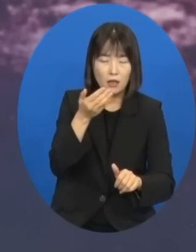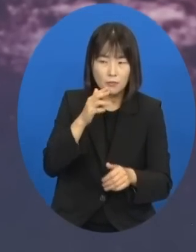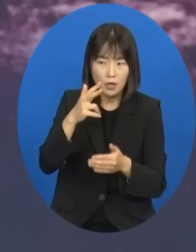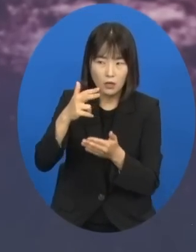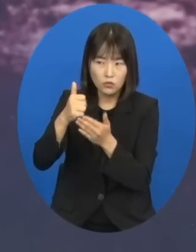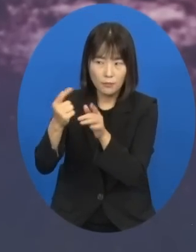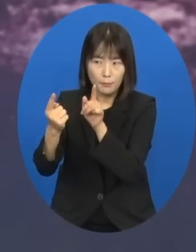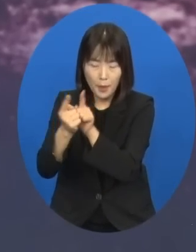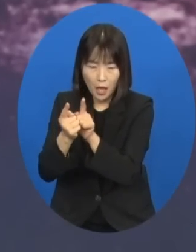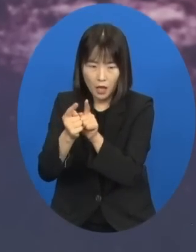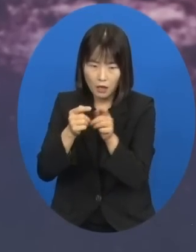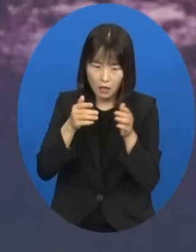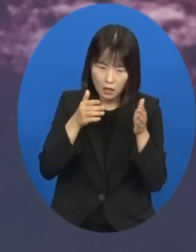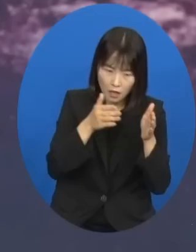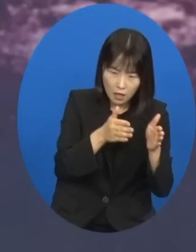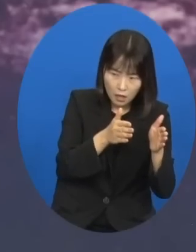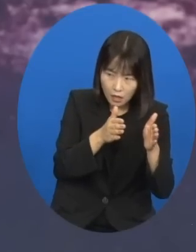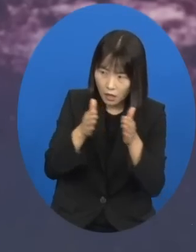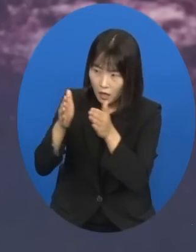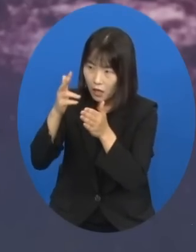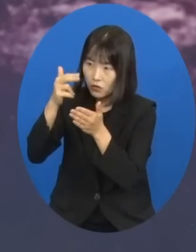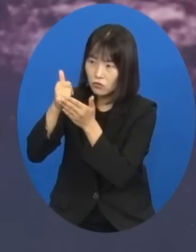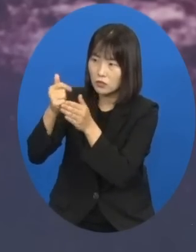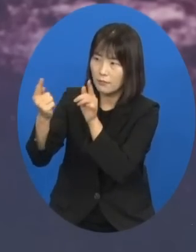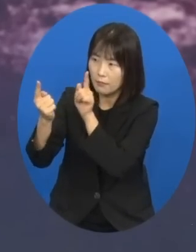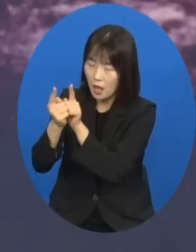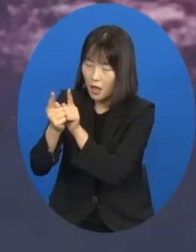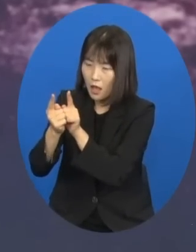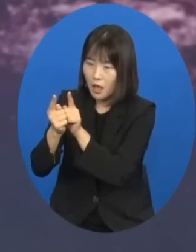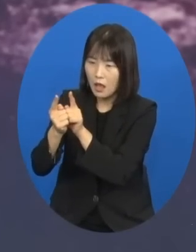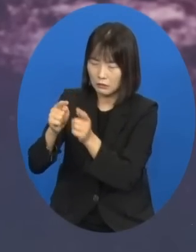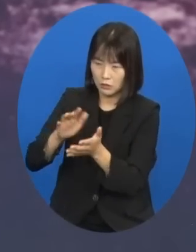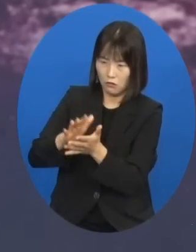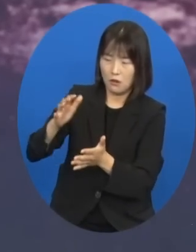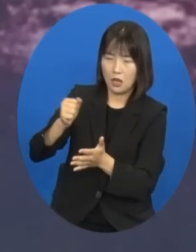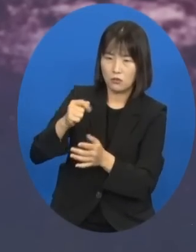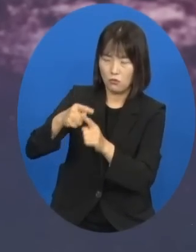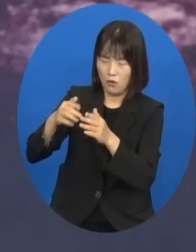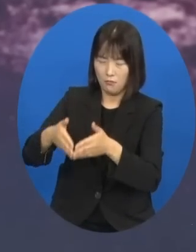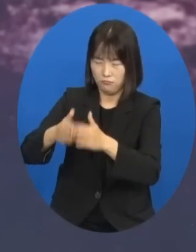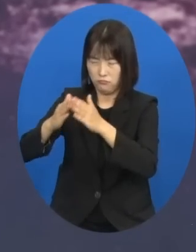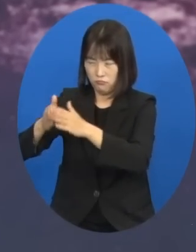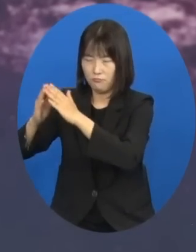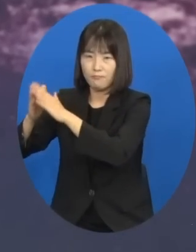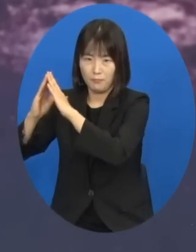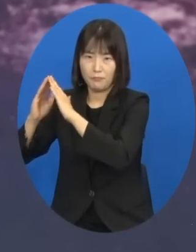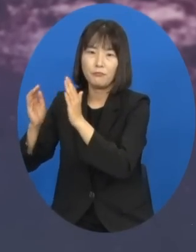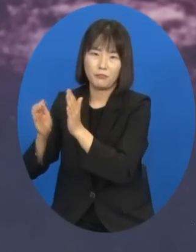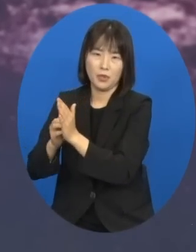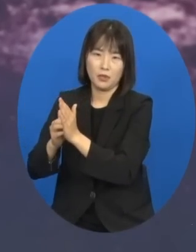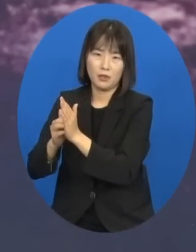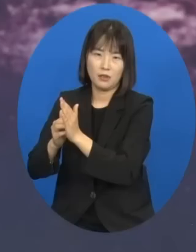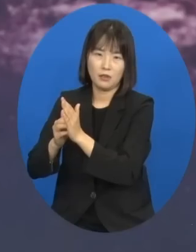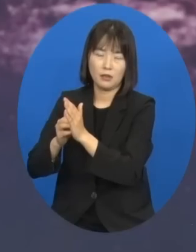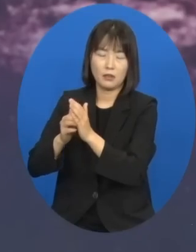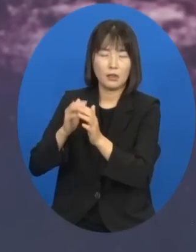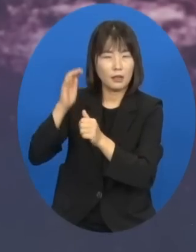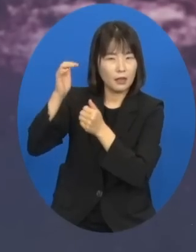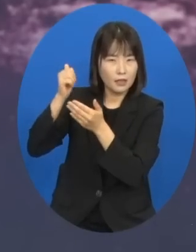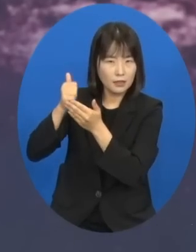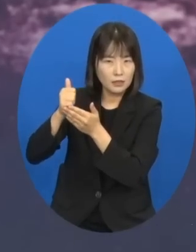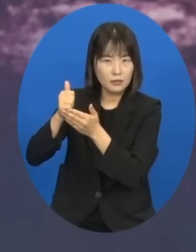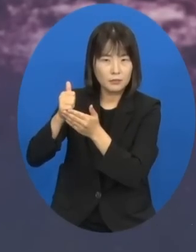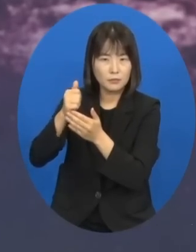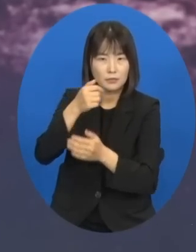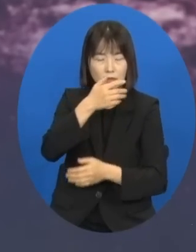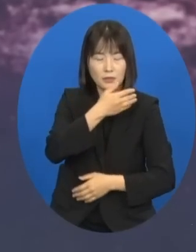방향이 바뀌니까 그 열정을 뭐 하는 거예요? 교회를 막 개척을 하는 거예요. 그러니까 하나님이 그를 그렇게 좀 이렇게 성질이 좀 급하고